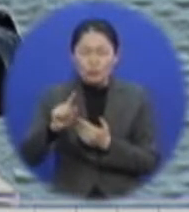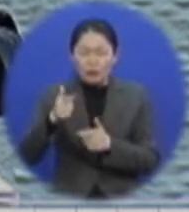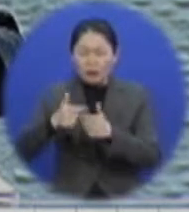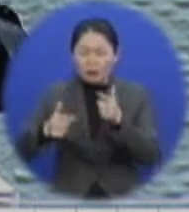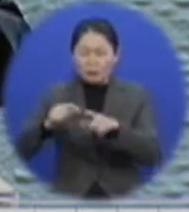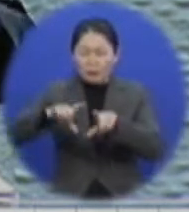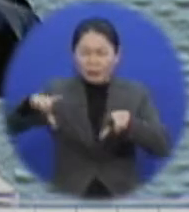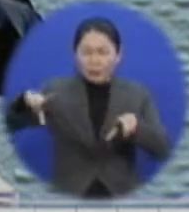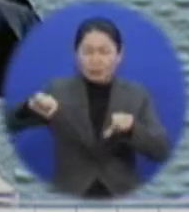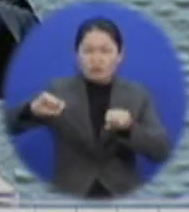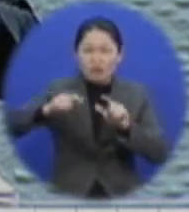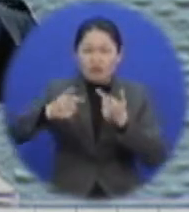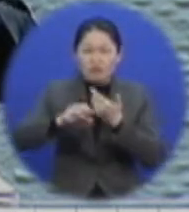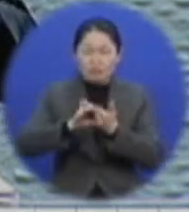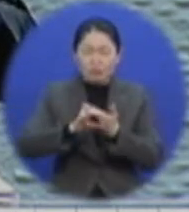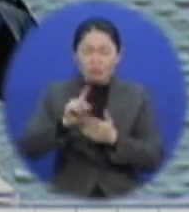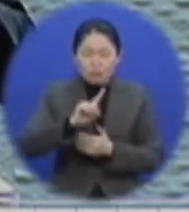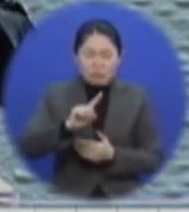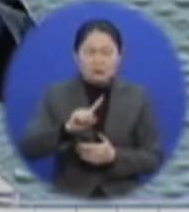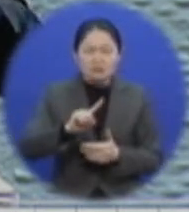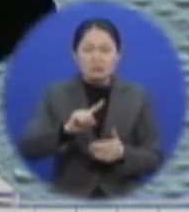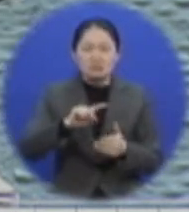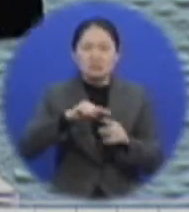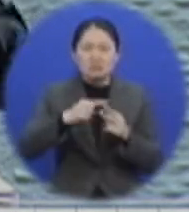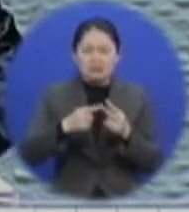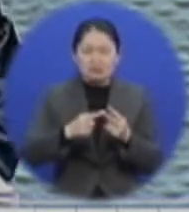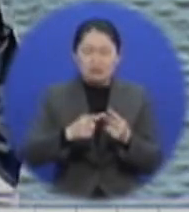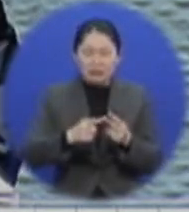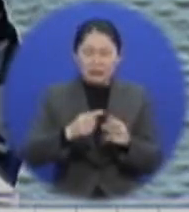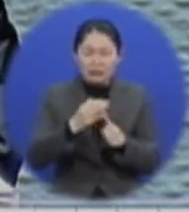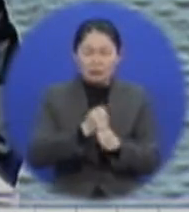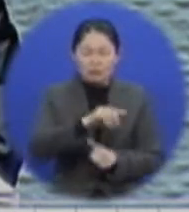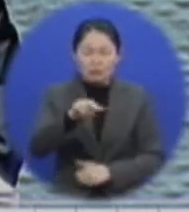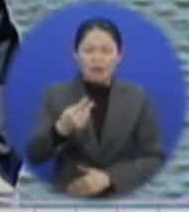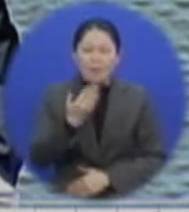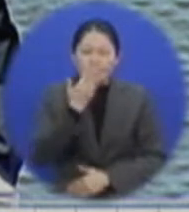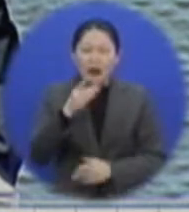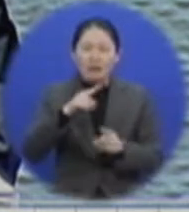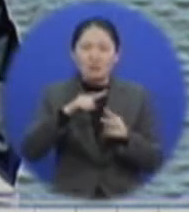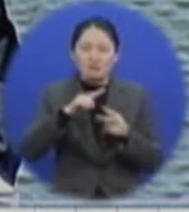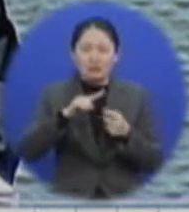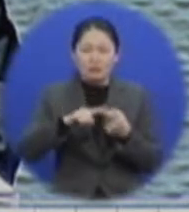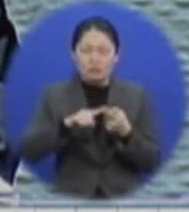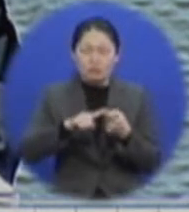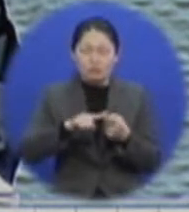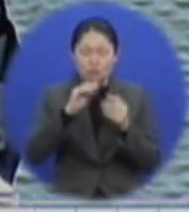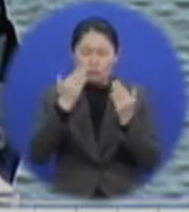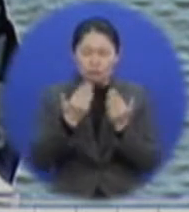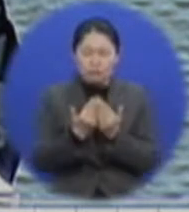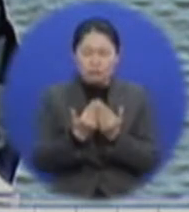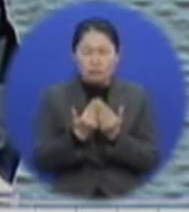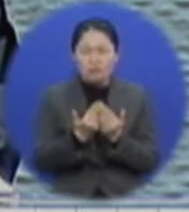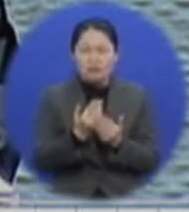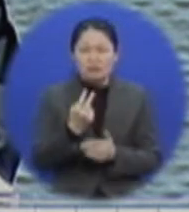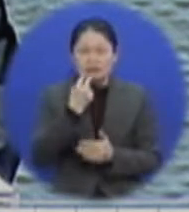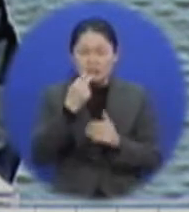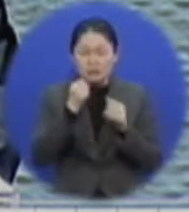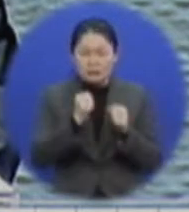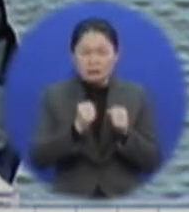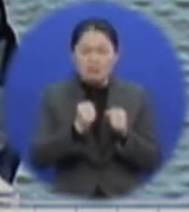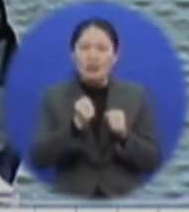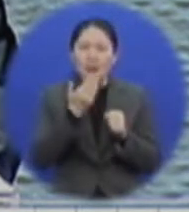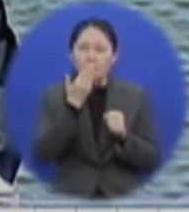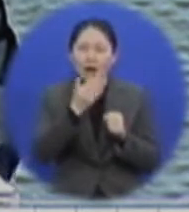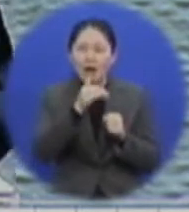거라도 붙잡고 너희들이 살 수 있는 방법을 다해서 사르 라 그래서 다 구원 받았다고 하는